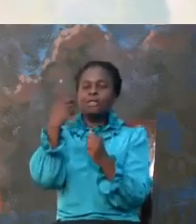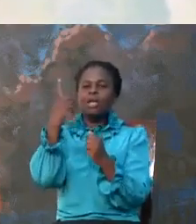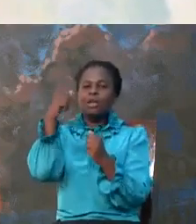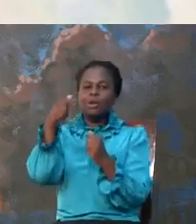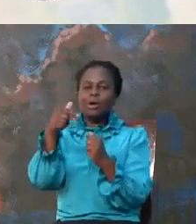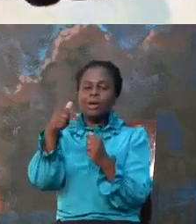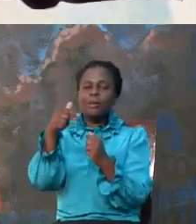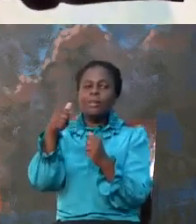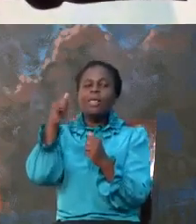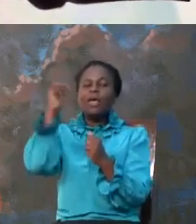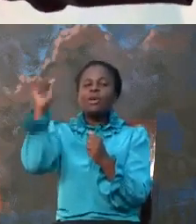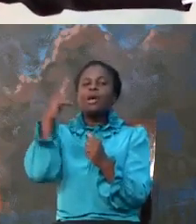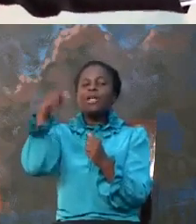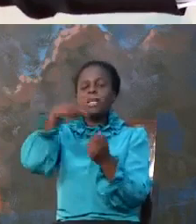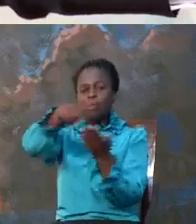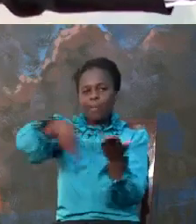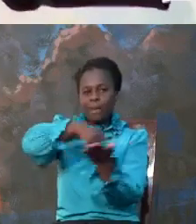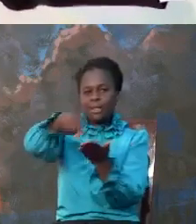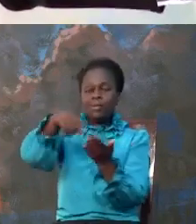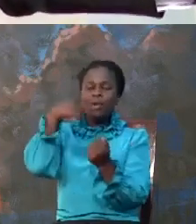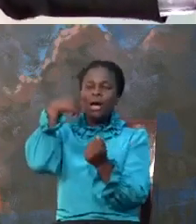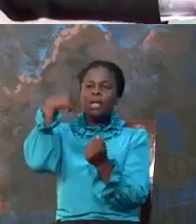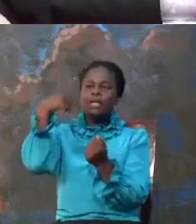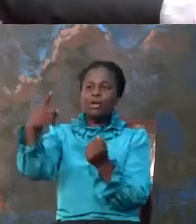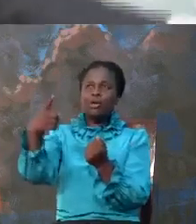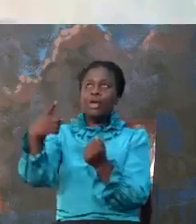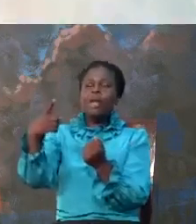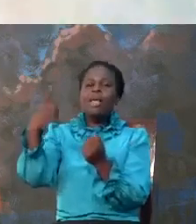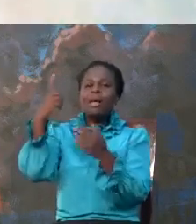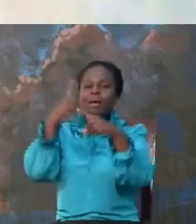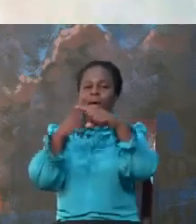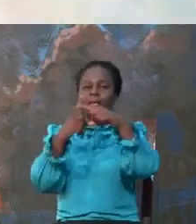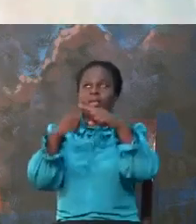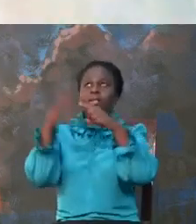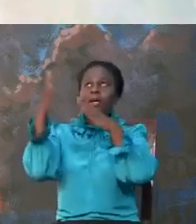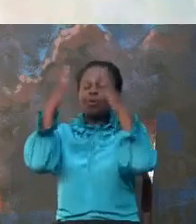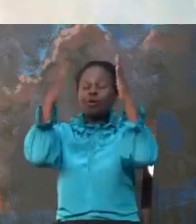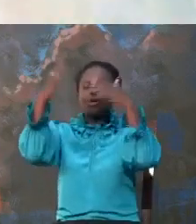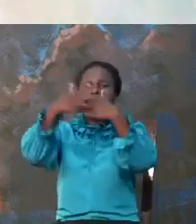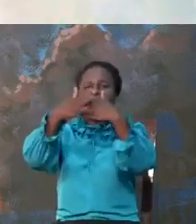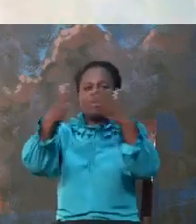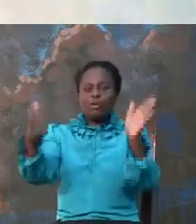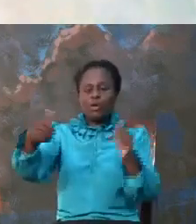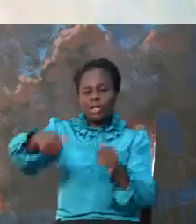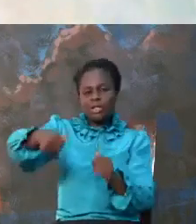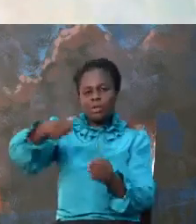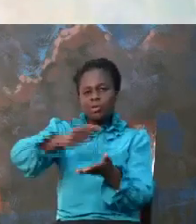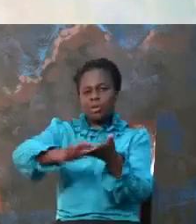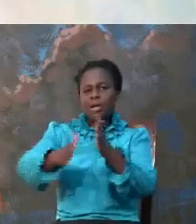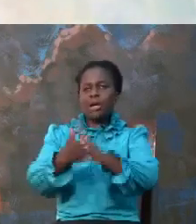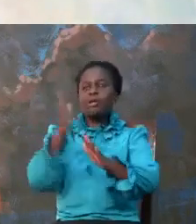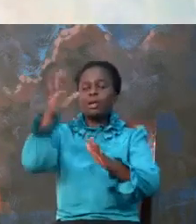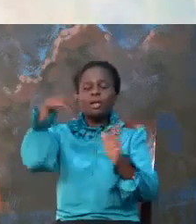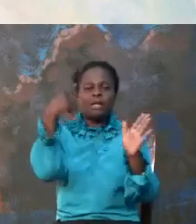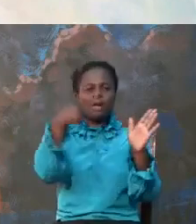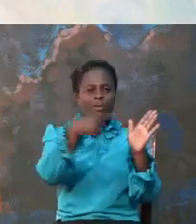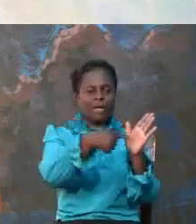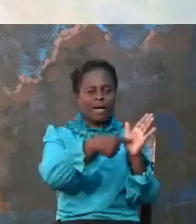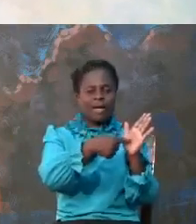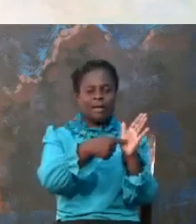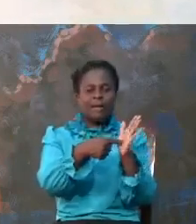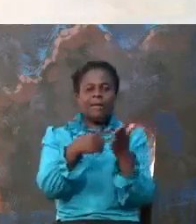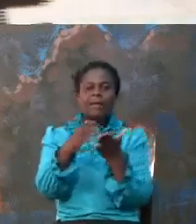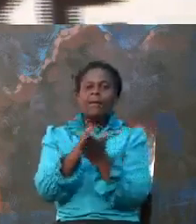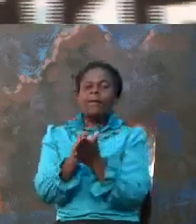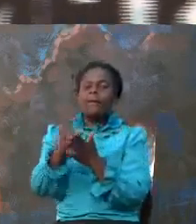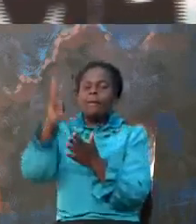mbinguni likafunguliwa na sanduku la agano lake likaonekana. Haleluya. Fungua Biblia pamoja nami.